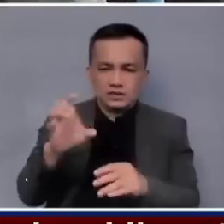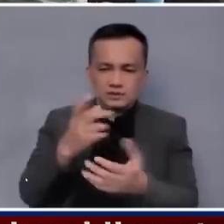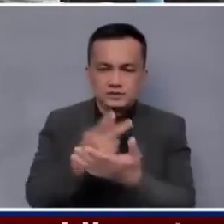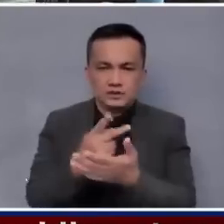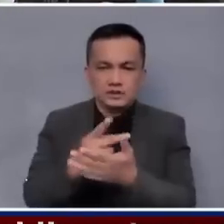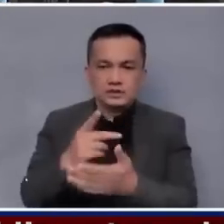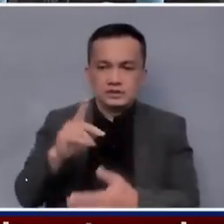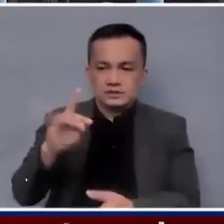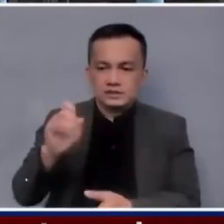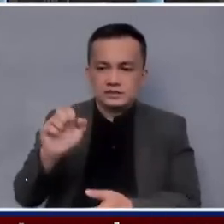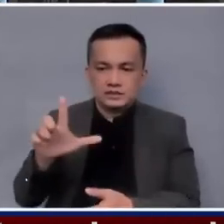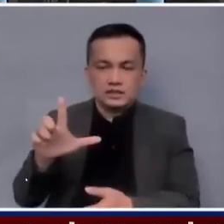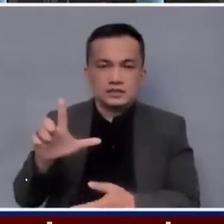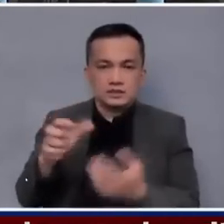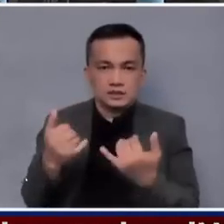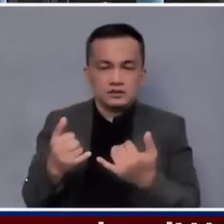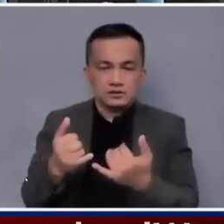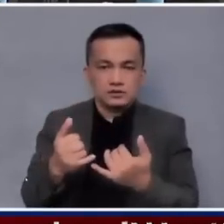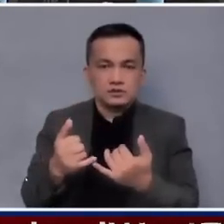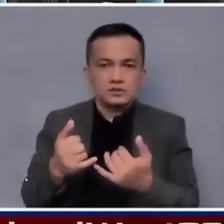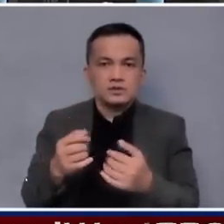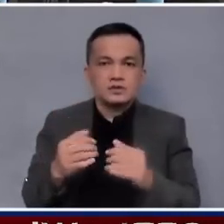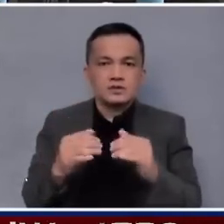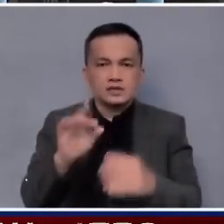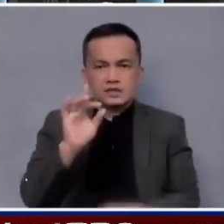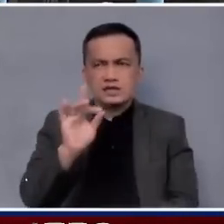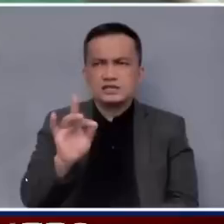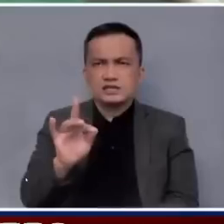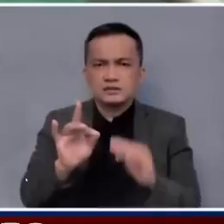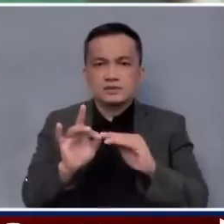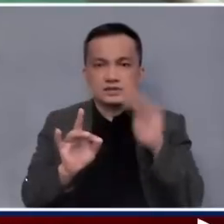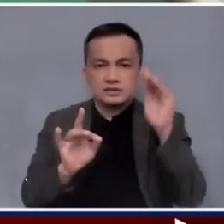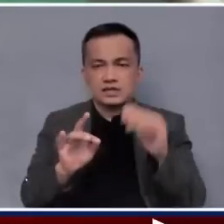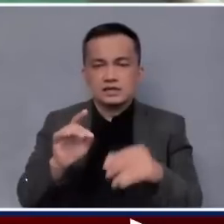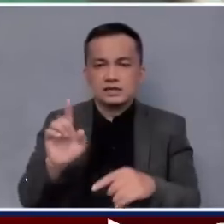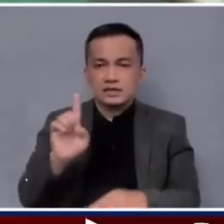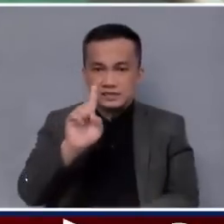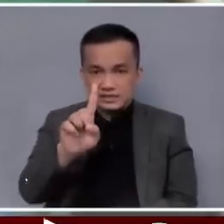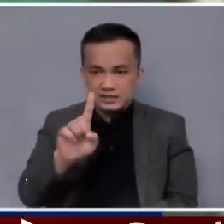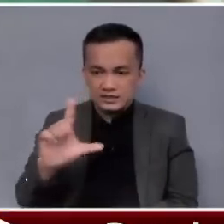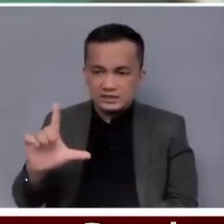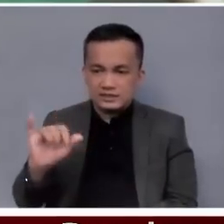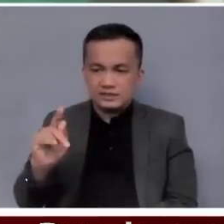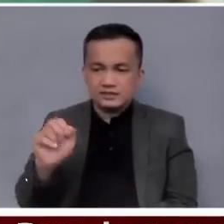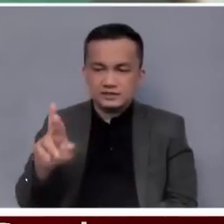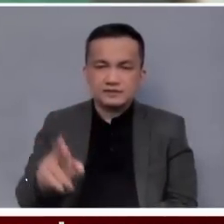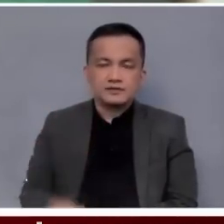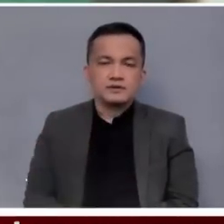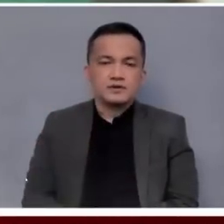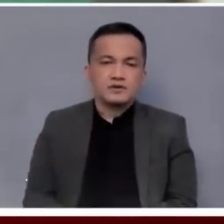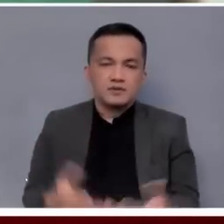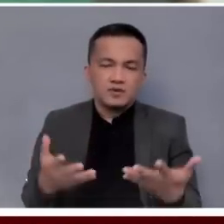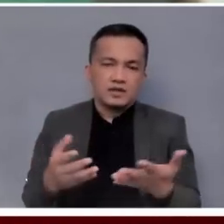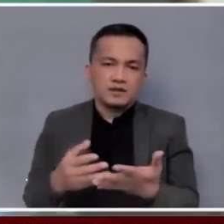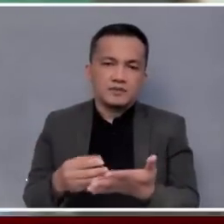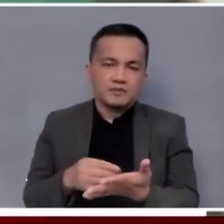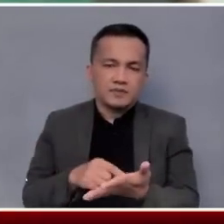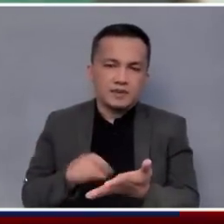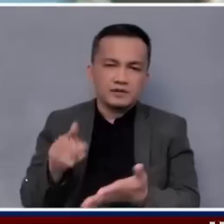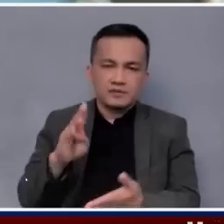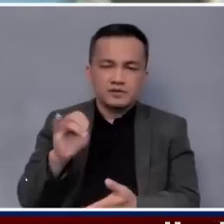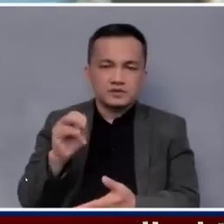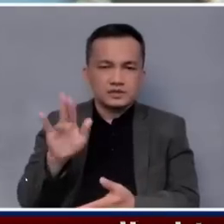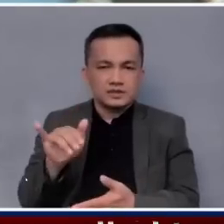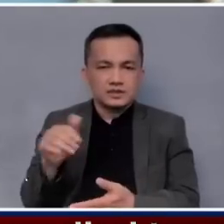diesel na ngayon ay naglalaro na sa lagpas 80 ang litro. Baka wala nang tumakbong jeep. Nakakuan.